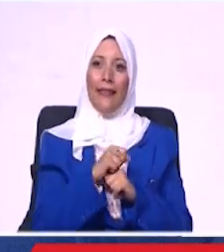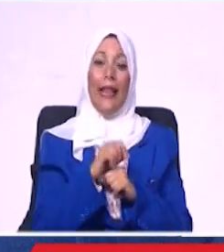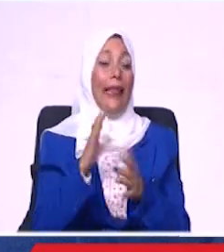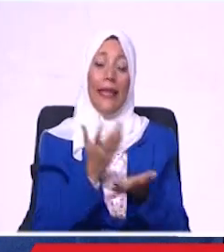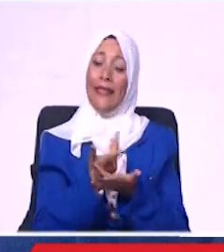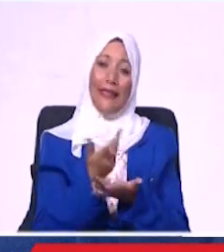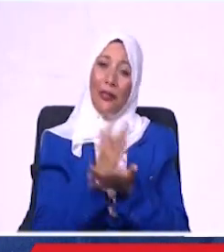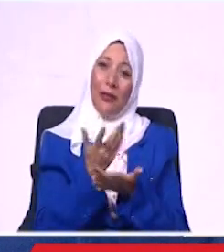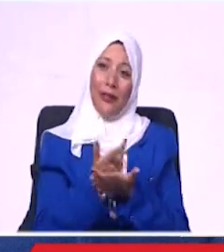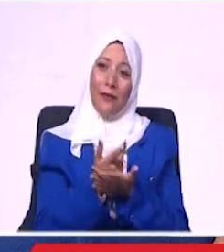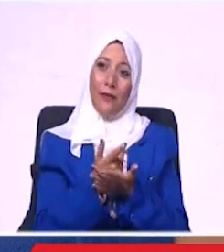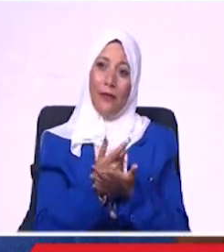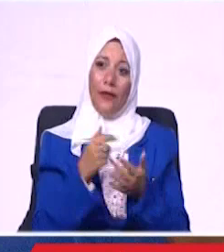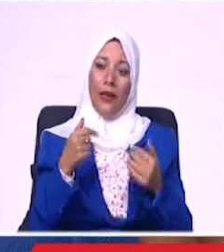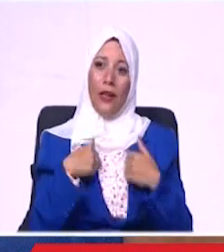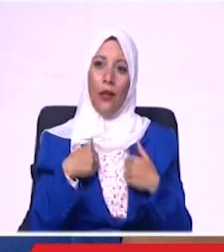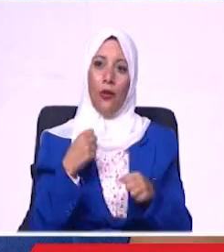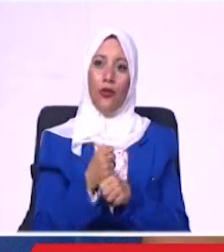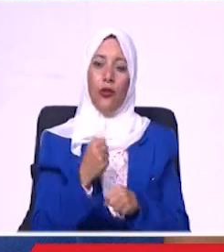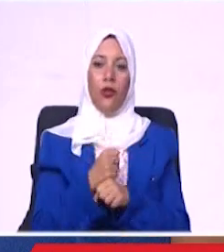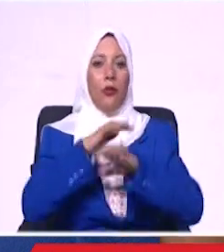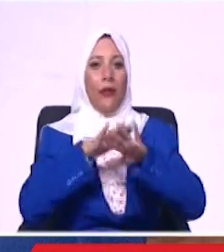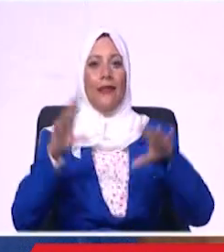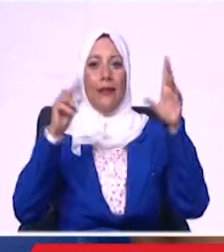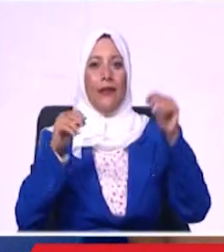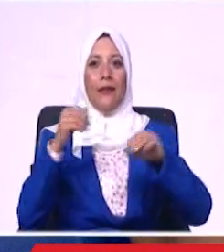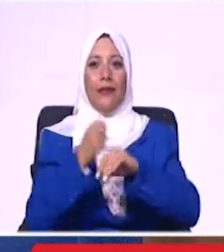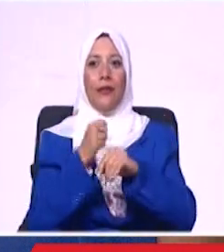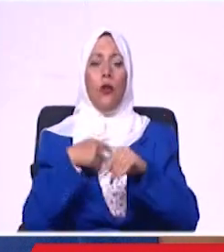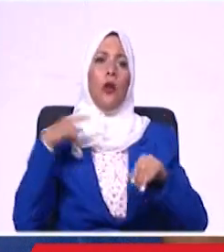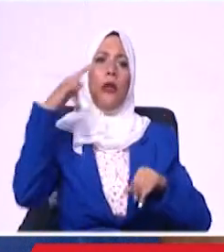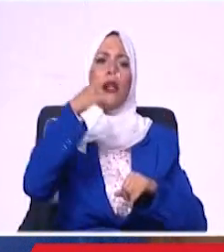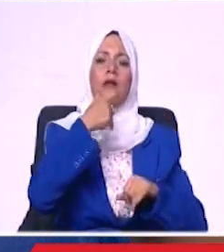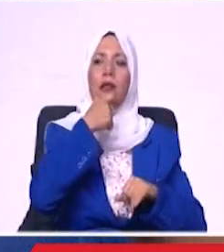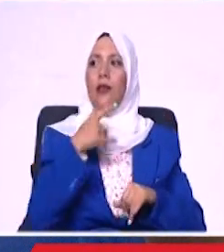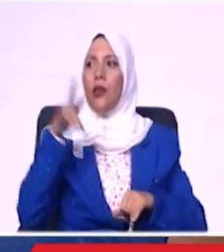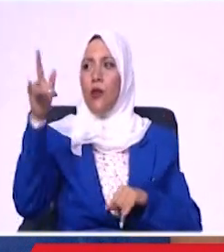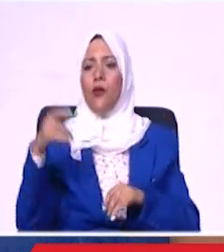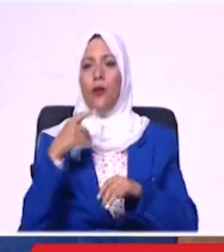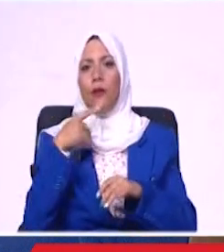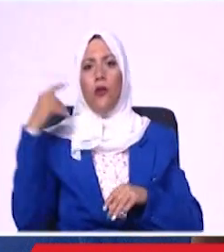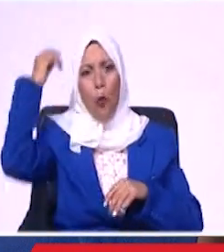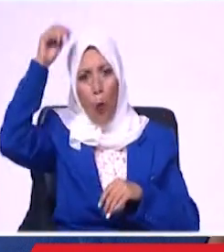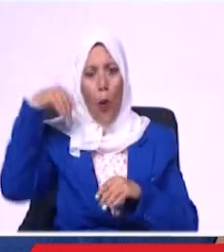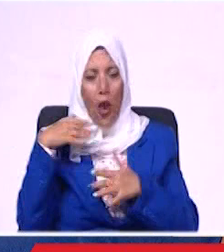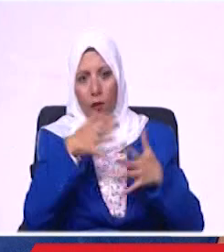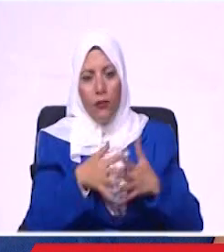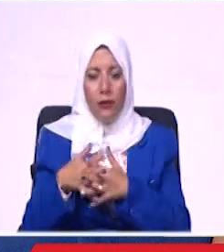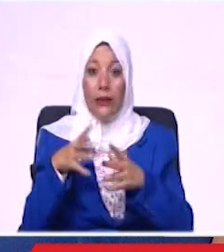ليه؟ لا، كنت بقى بقيت في الفرقه بقى وسوليست، وبسافر على طول تركيا وبلغاريا ورومانيا وبلف العالم